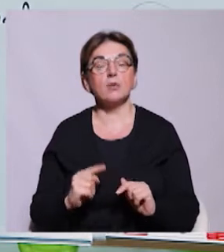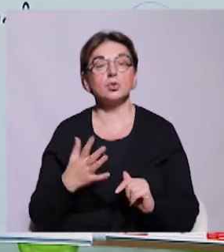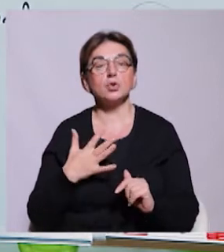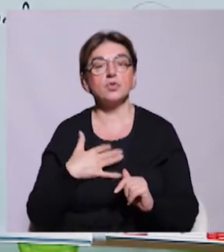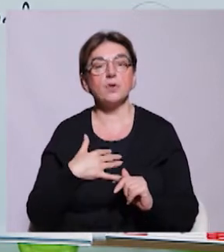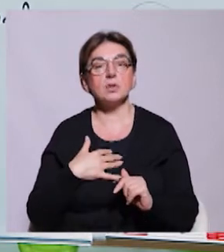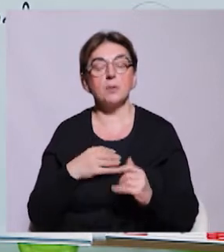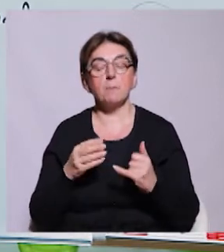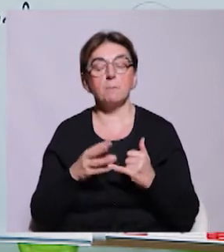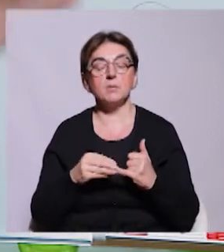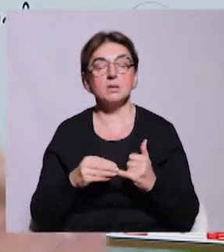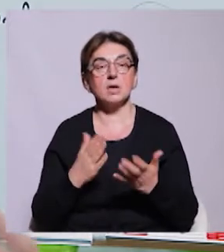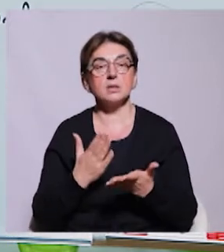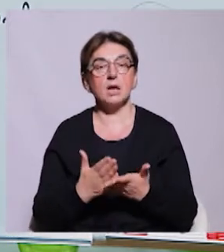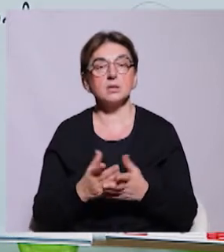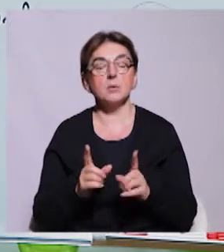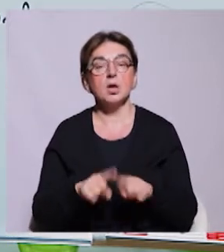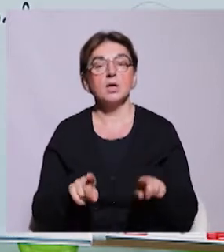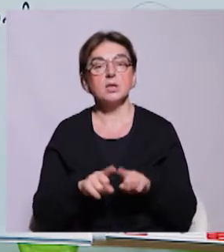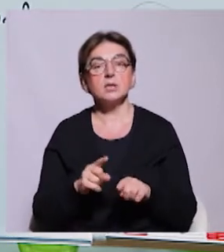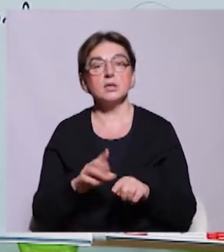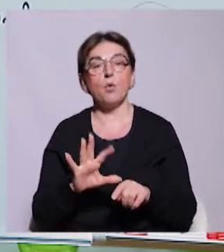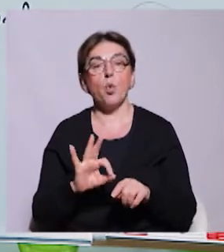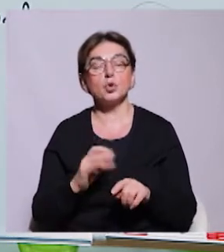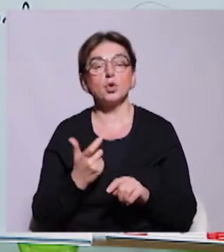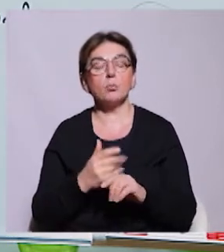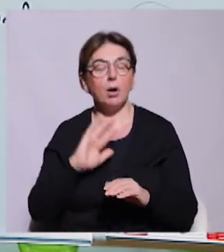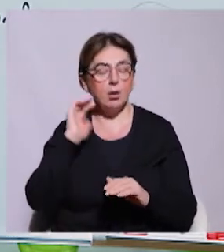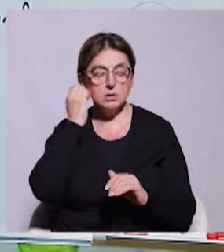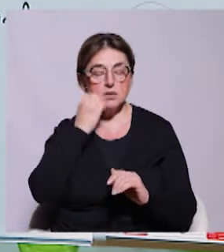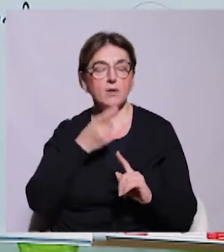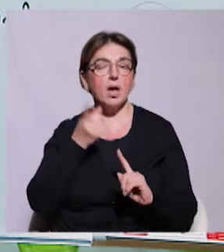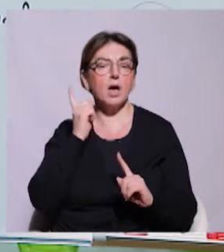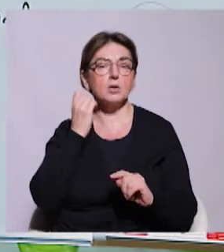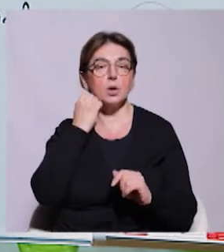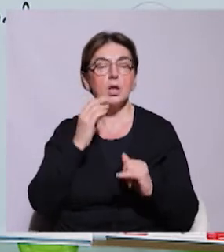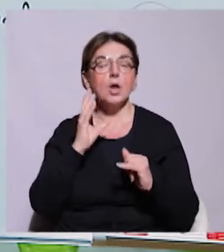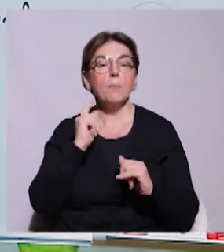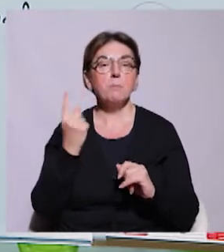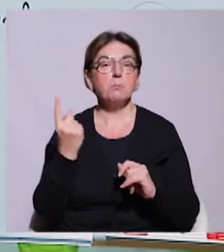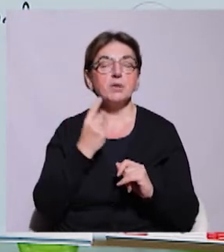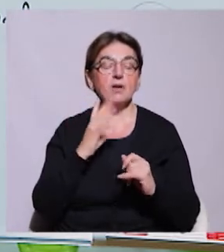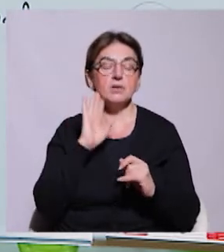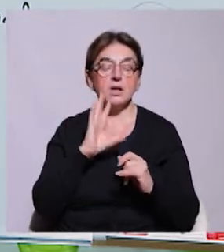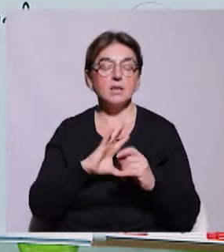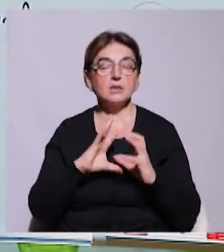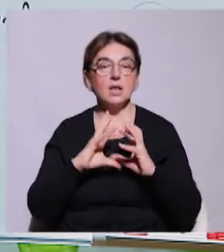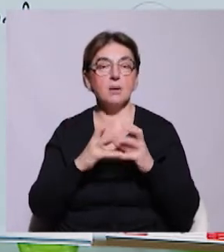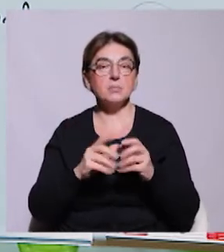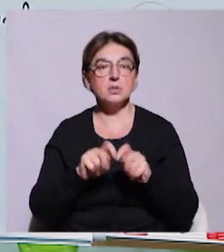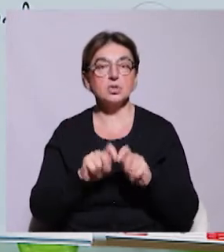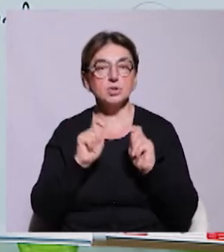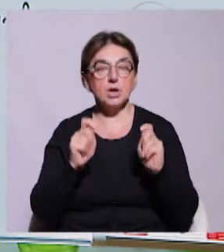ასევე აღვნიშნო ჩვენს მიწაზე არსებული ისეთი ოქსიდი, რომელიც უხსოვარი დროიდან, ალბათ დედამიწის